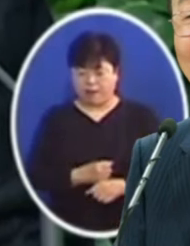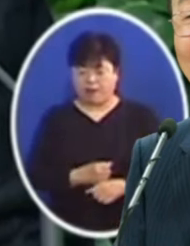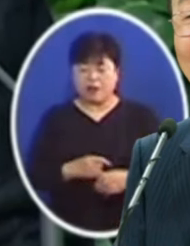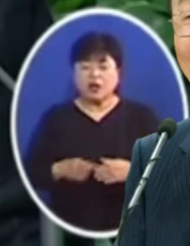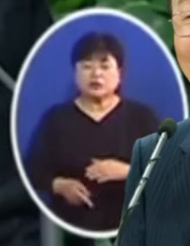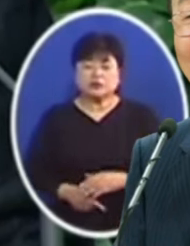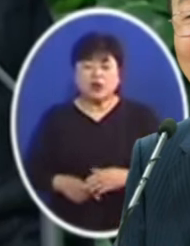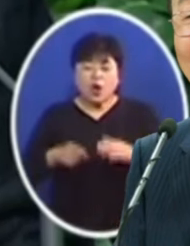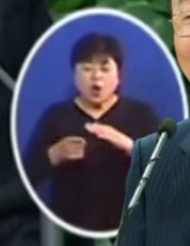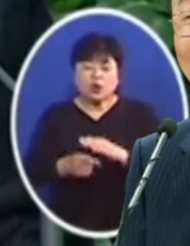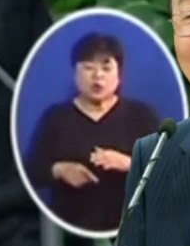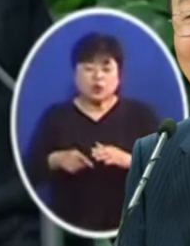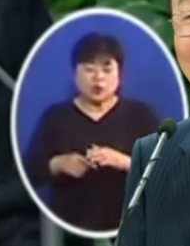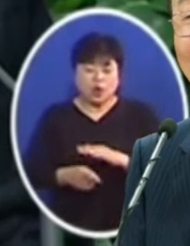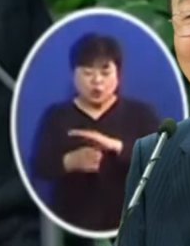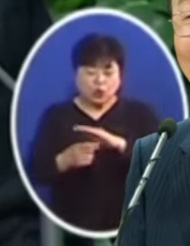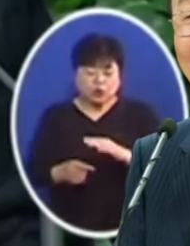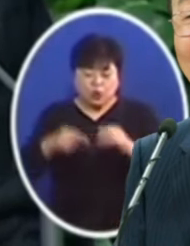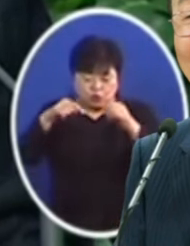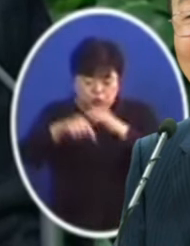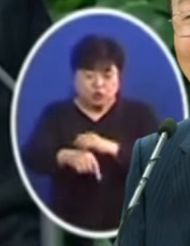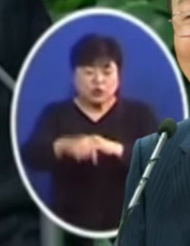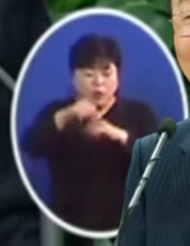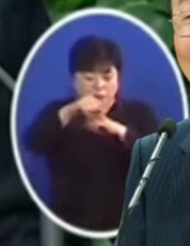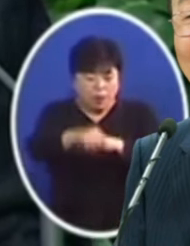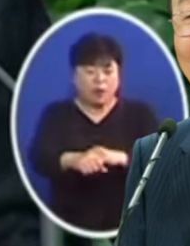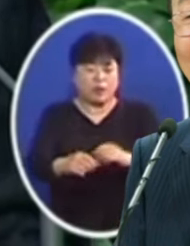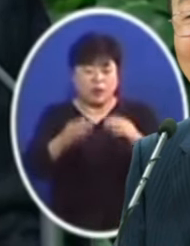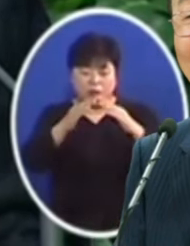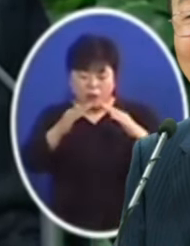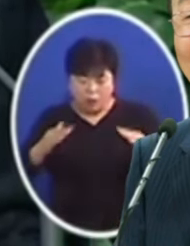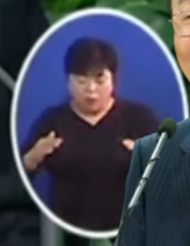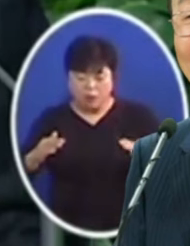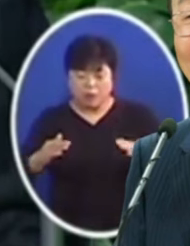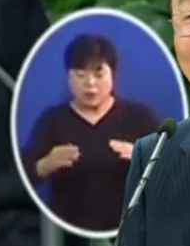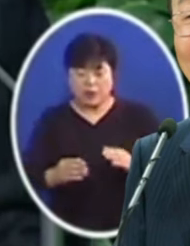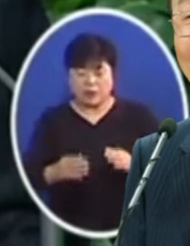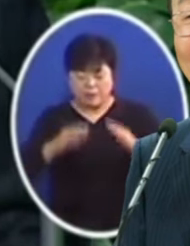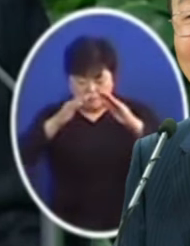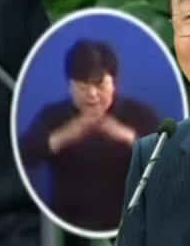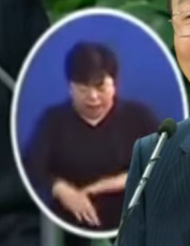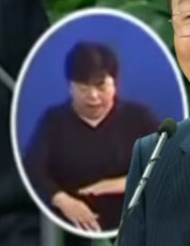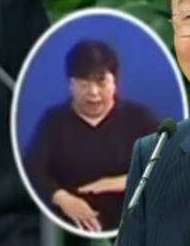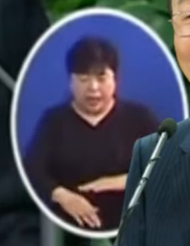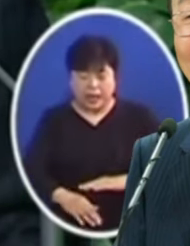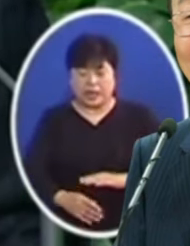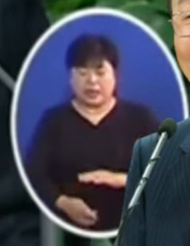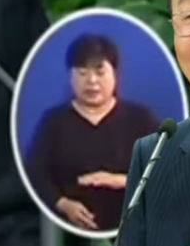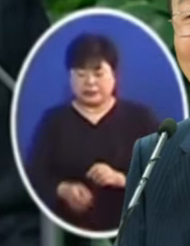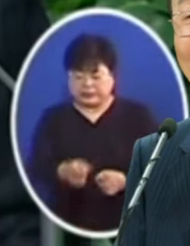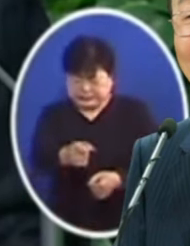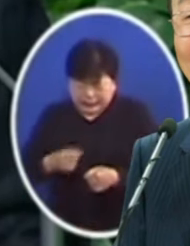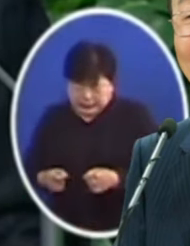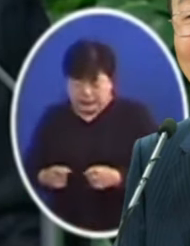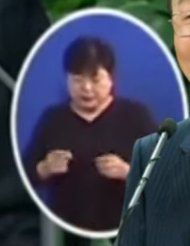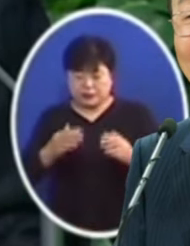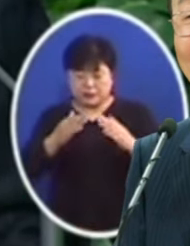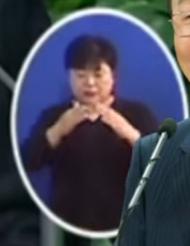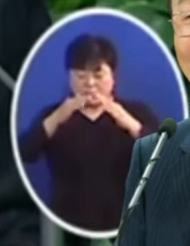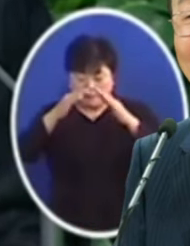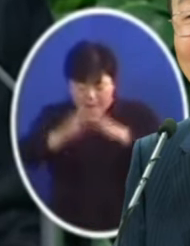도둑질하고 죽이고 멸망시키되 새 사냥꾼의 올무에 우리를 꿰들여가지고서 탁 잡아당겨서 치워서 죽이려고